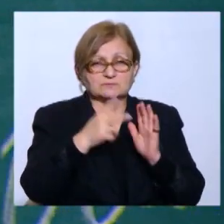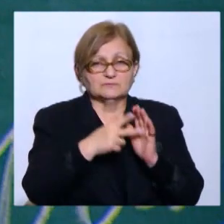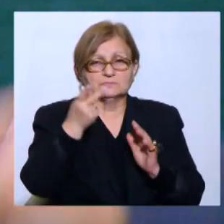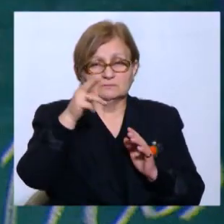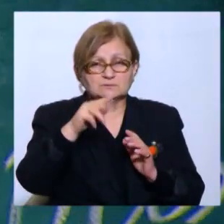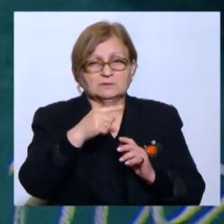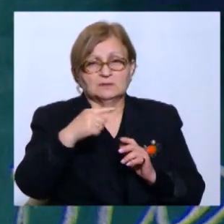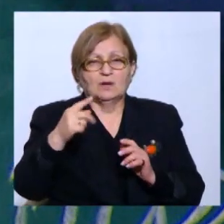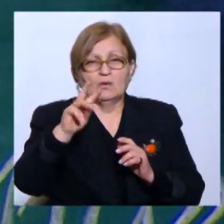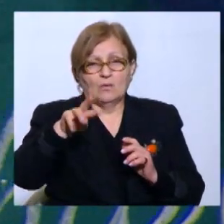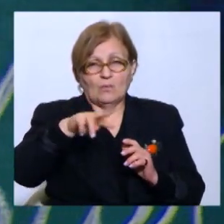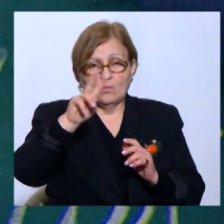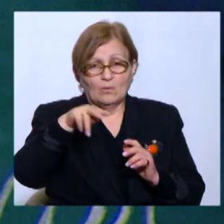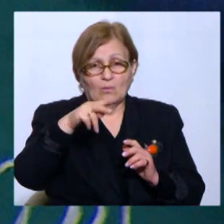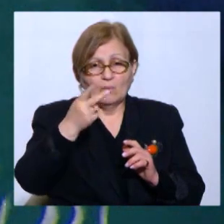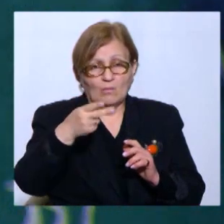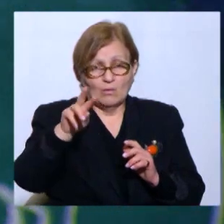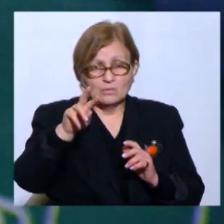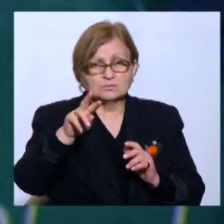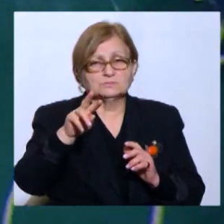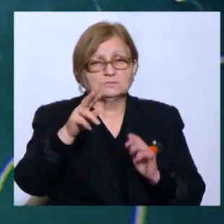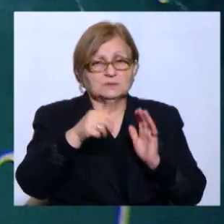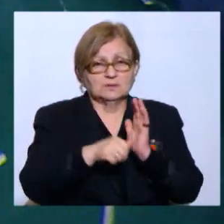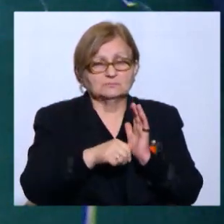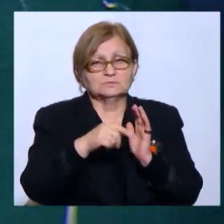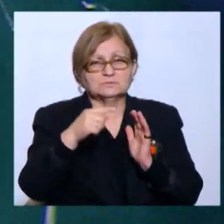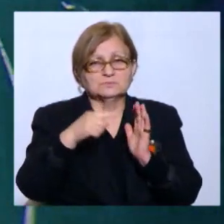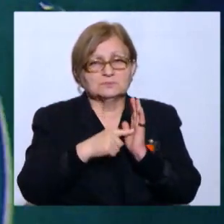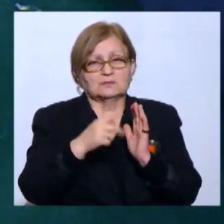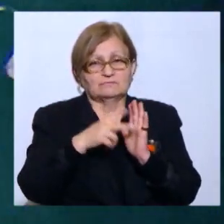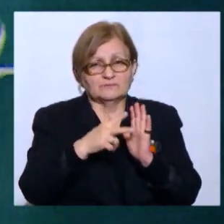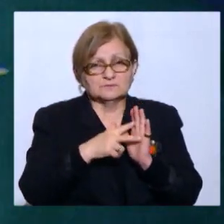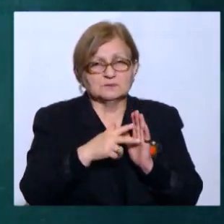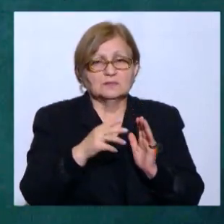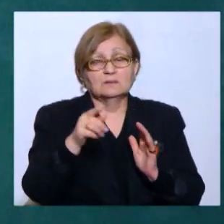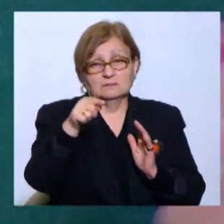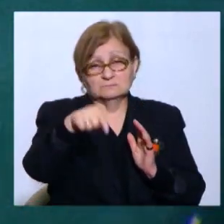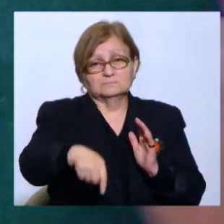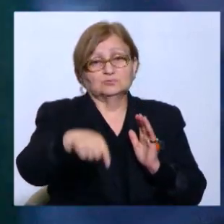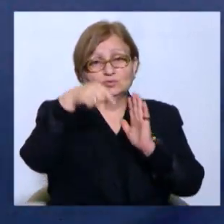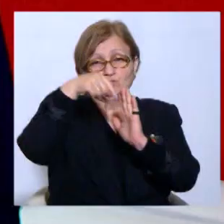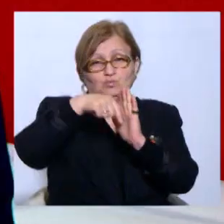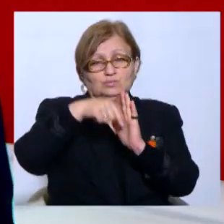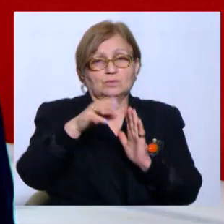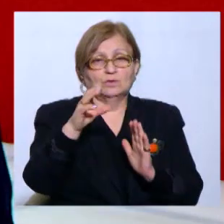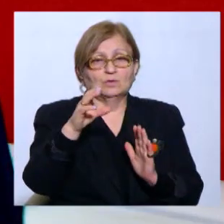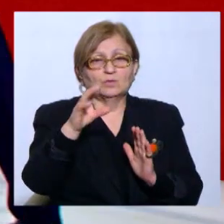მინუს აორკესებული ამრავლი 6-ის და 8-ის და მათ შორის მდებარე